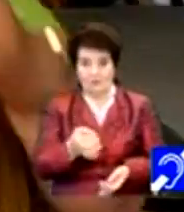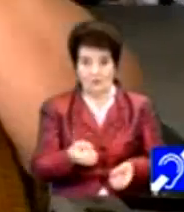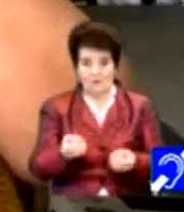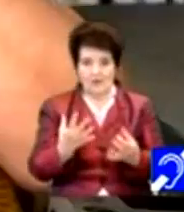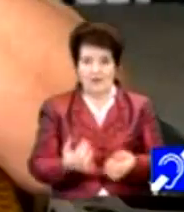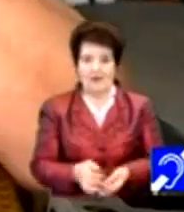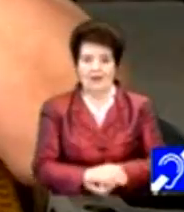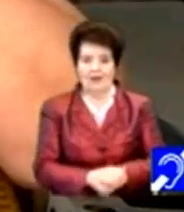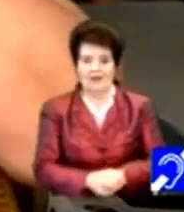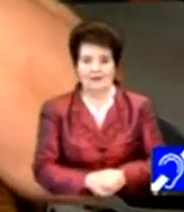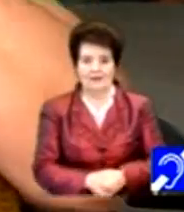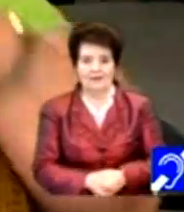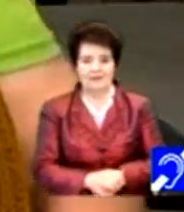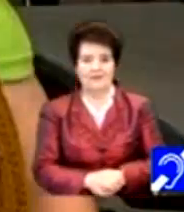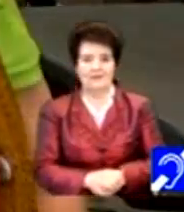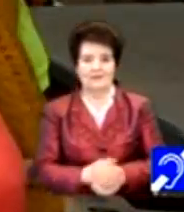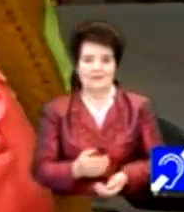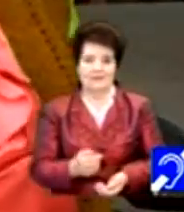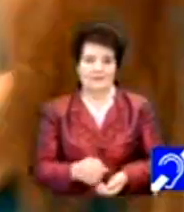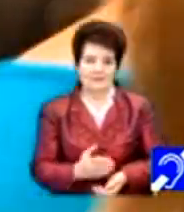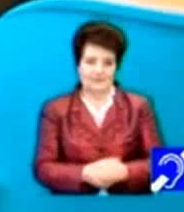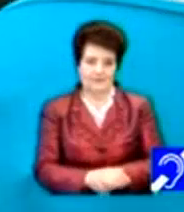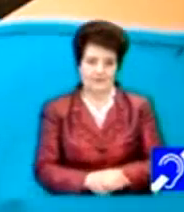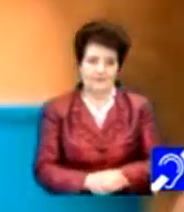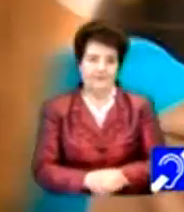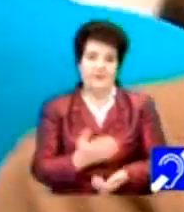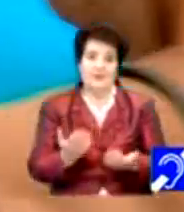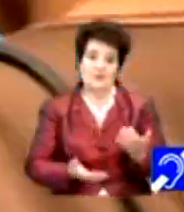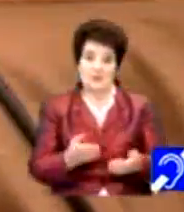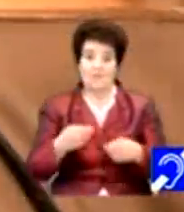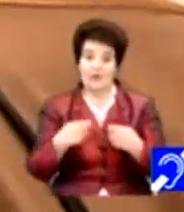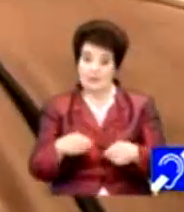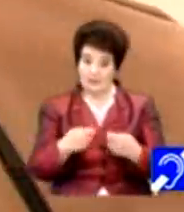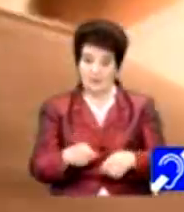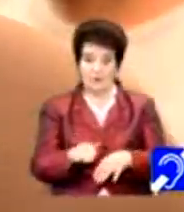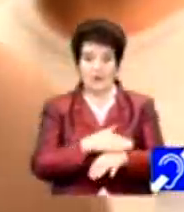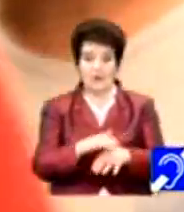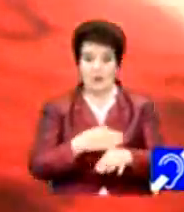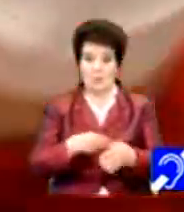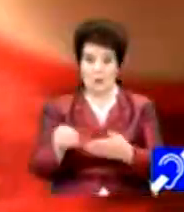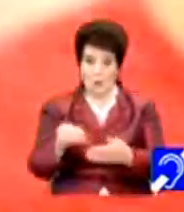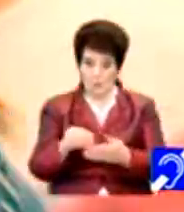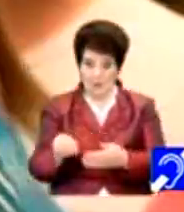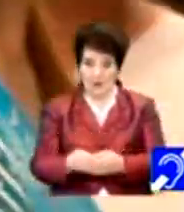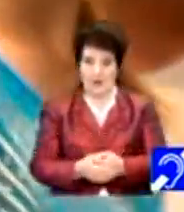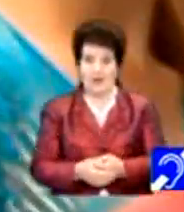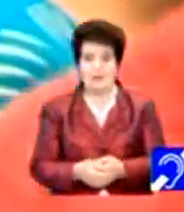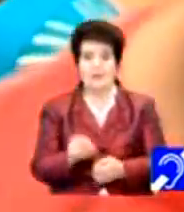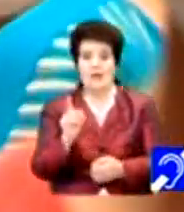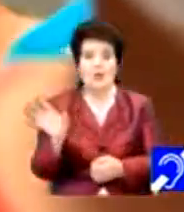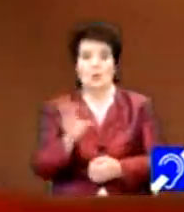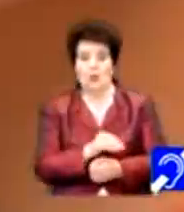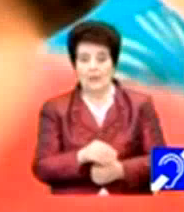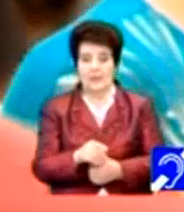clar, de atât așa mi s-a prăinit. Și dacă vânzătorii laudă pe cumpărători că respectă cu sfințenie toate